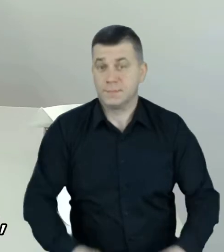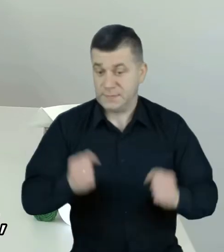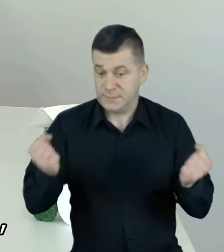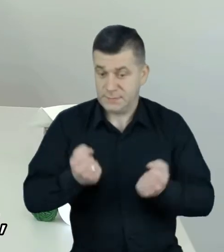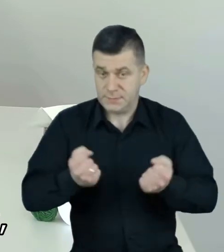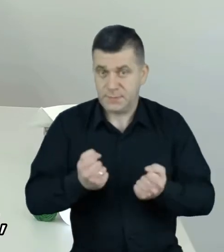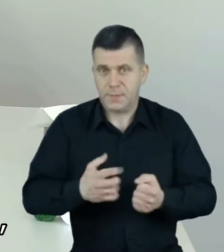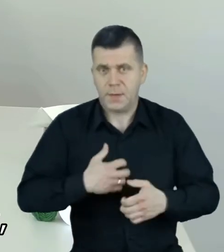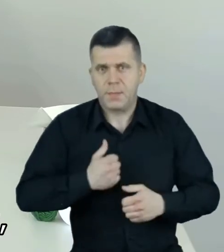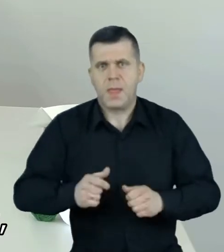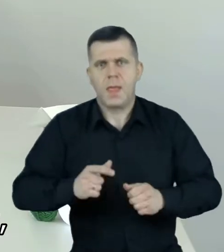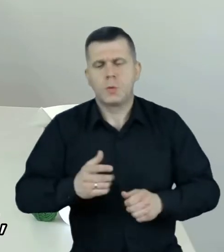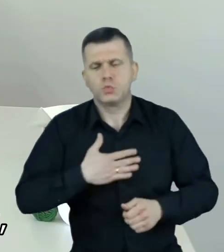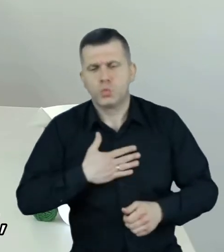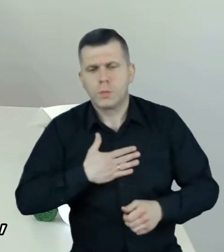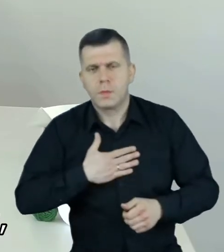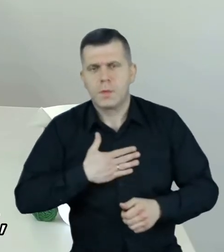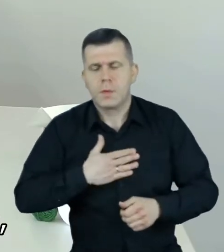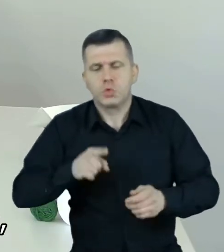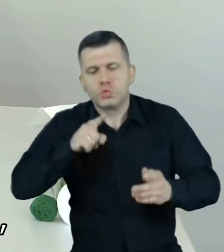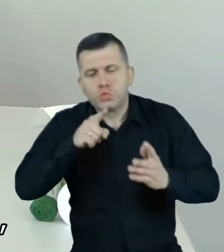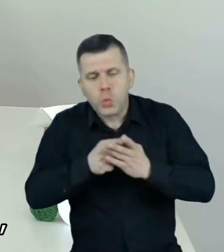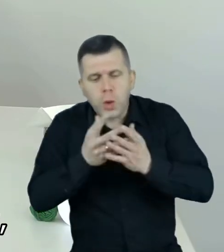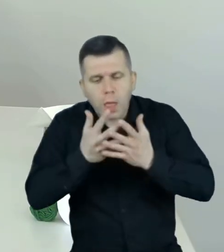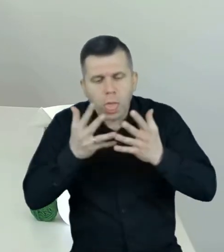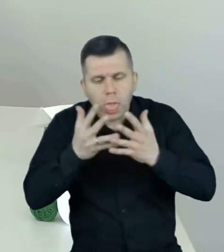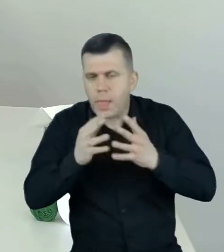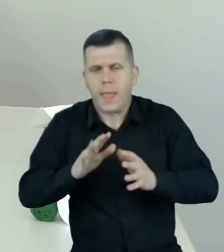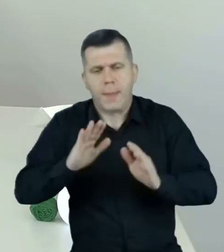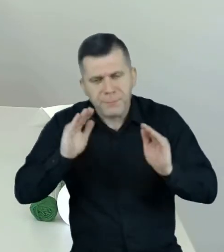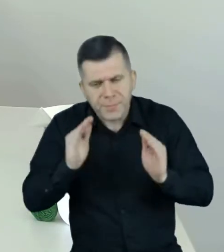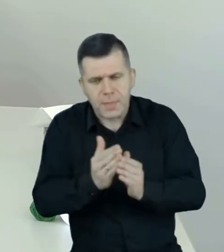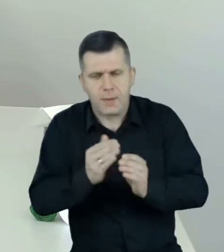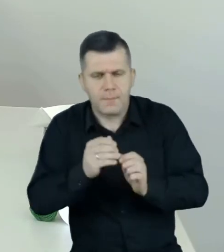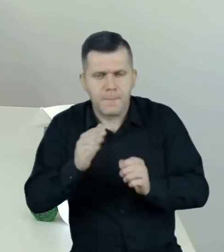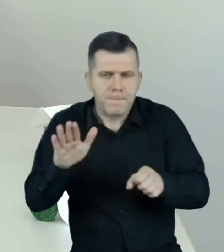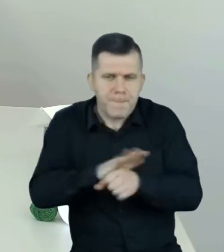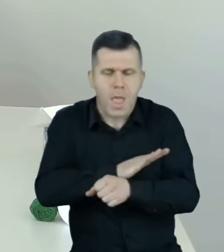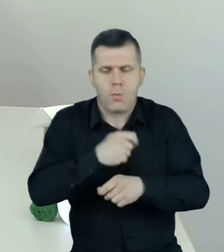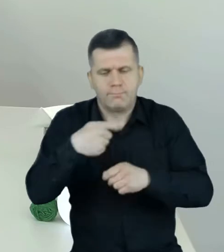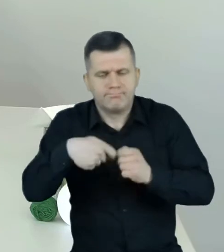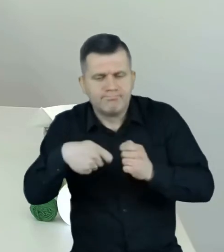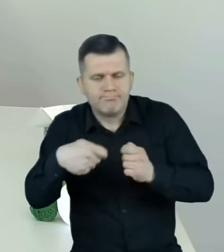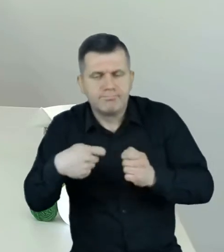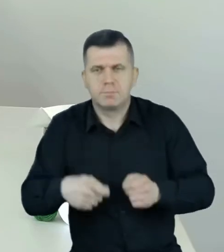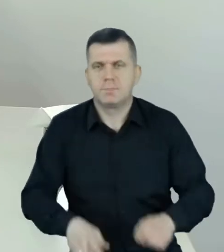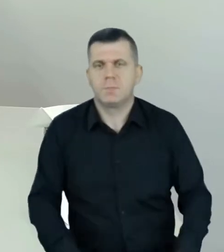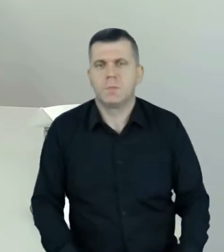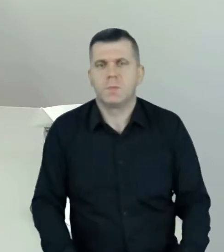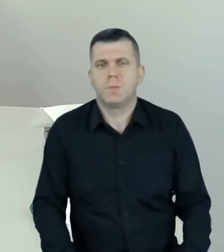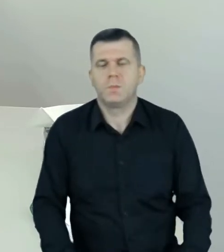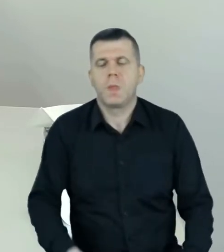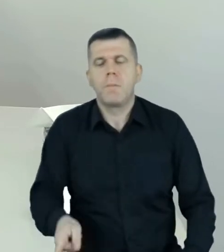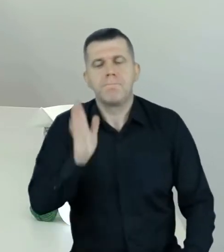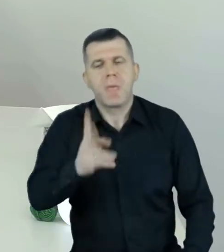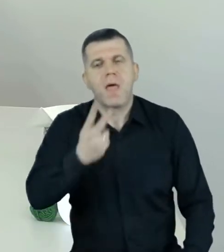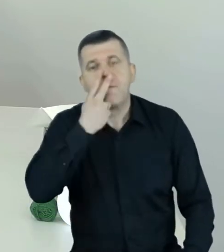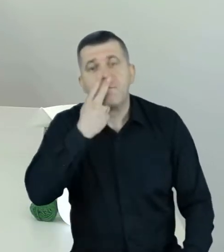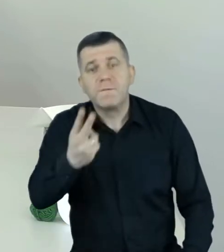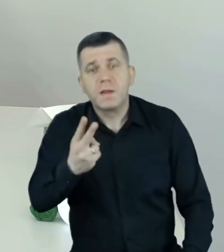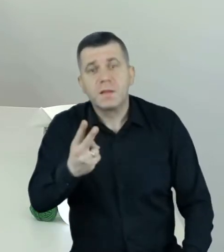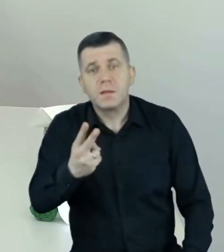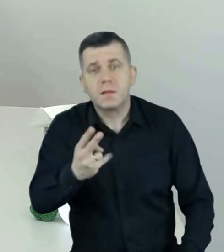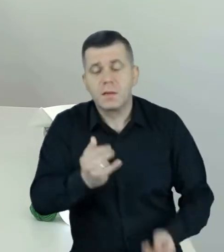Staramy się aby było jak najmniej takich większych dziurek otworów ponieważ one będą